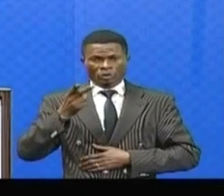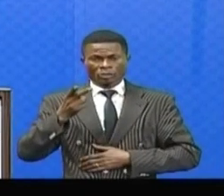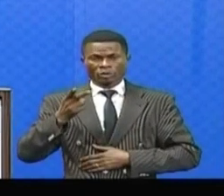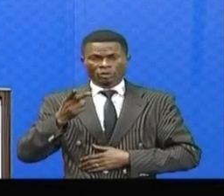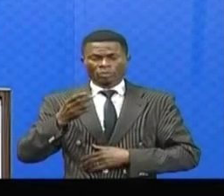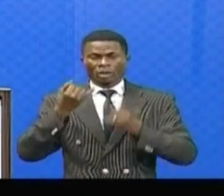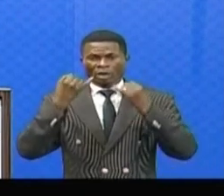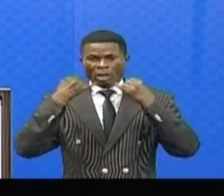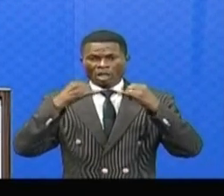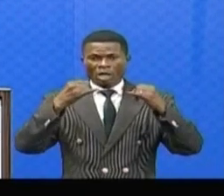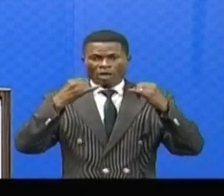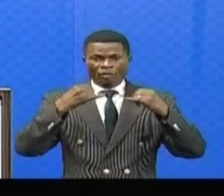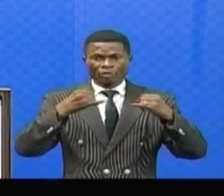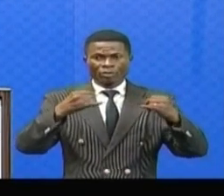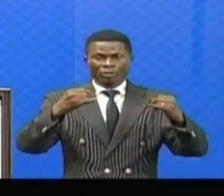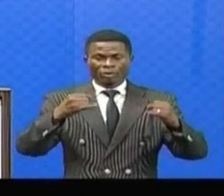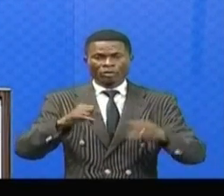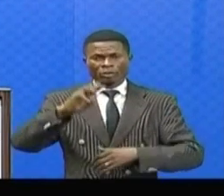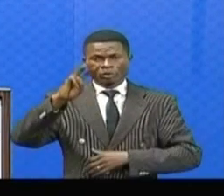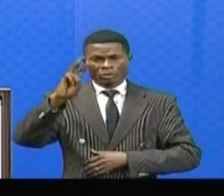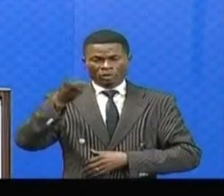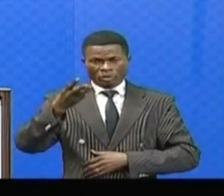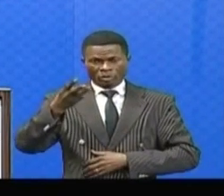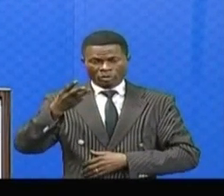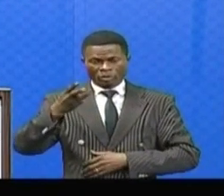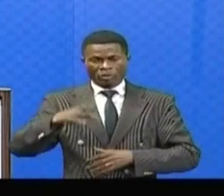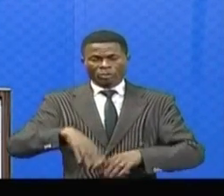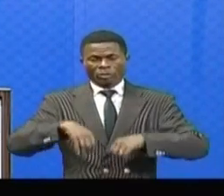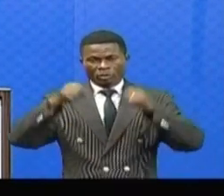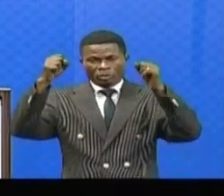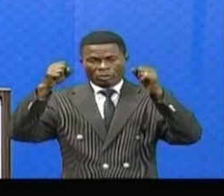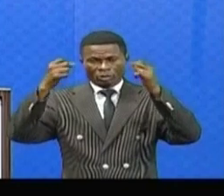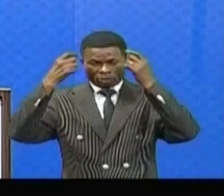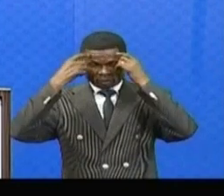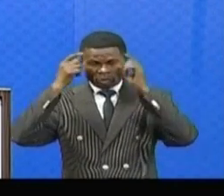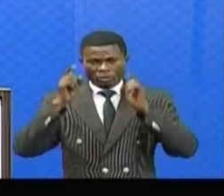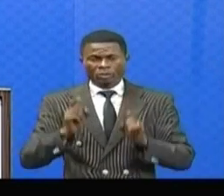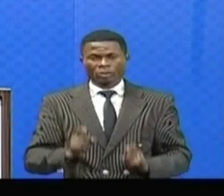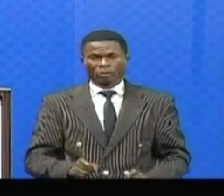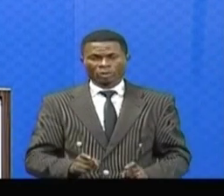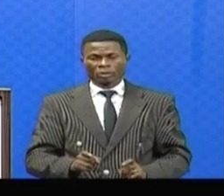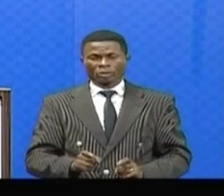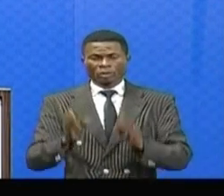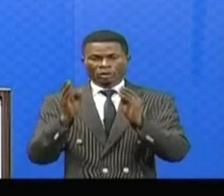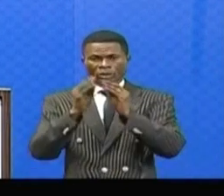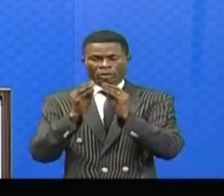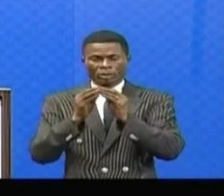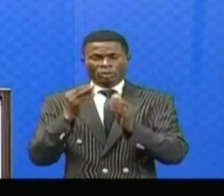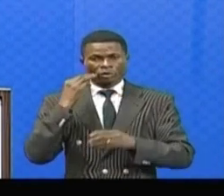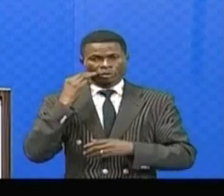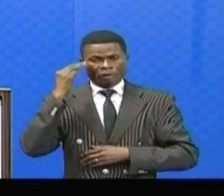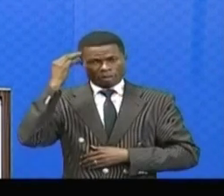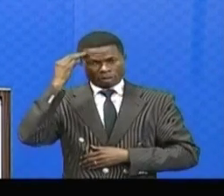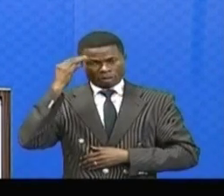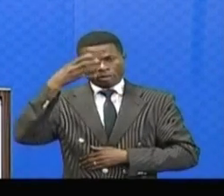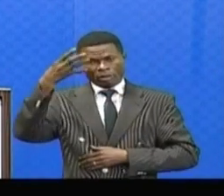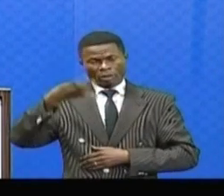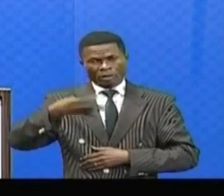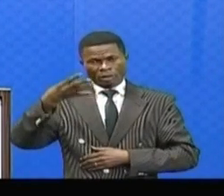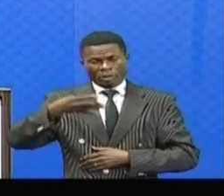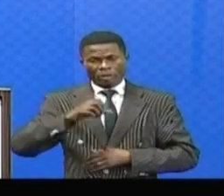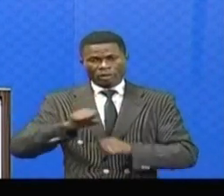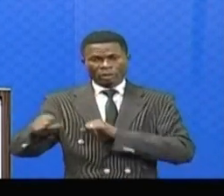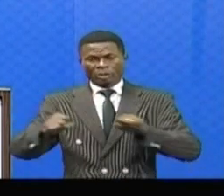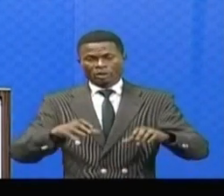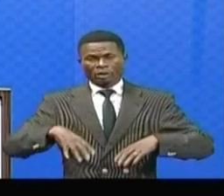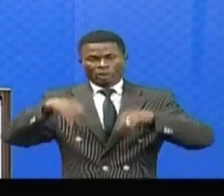Point d'information. 3. Approbation d'un relevé des décisions de conseil de ministres. 4. Examen